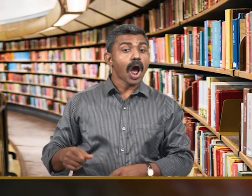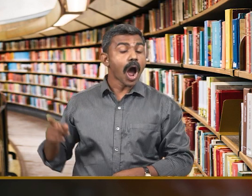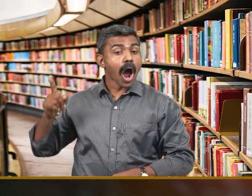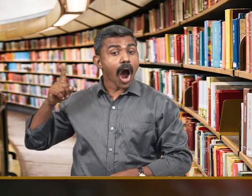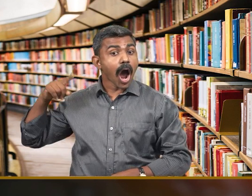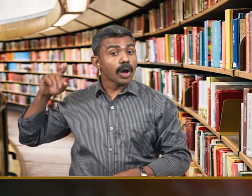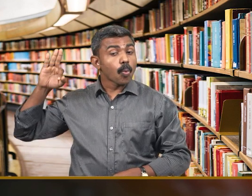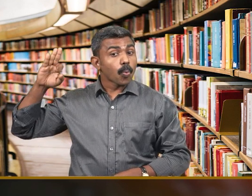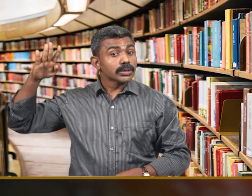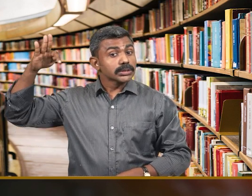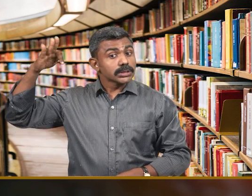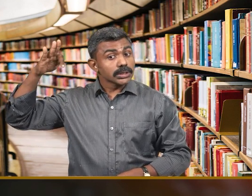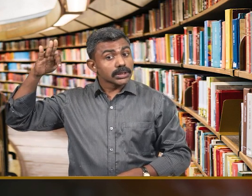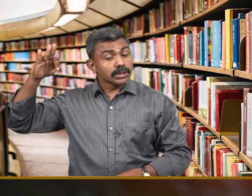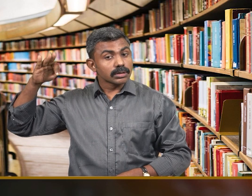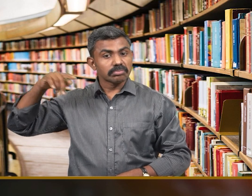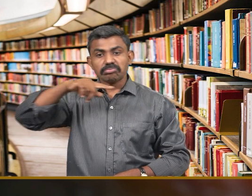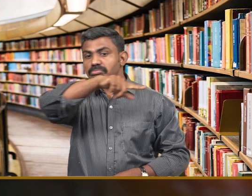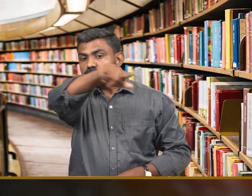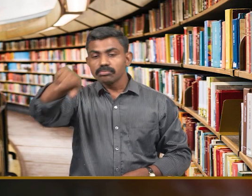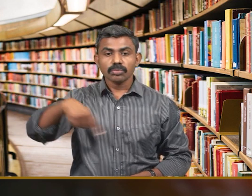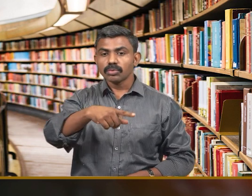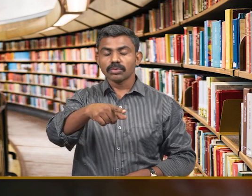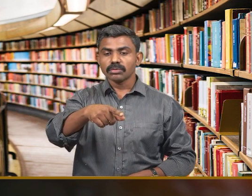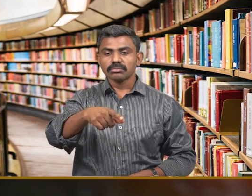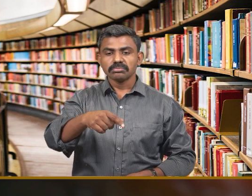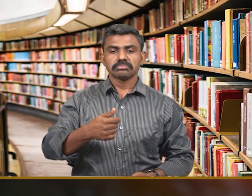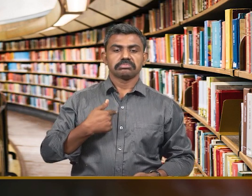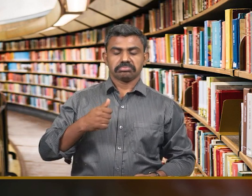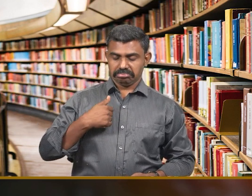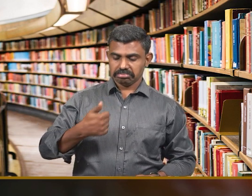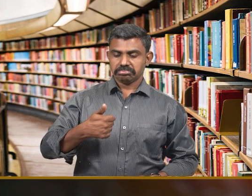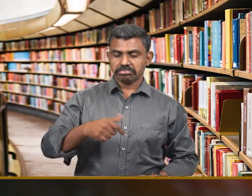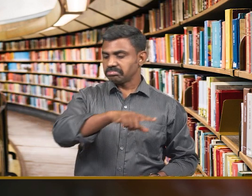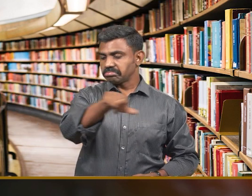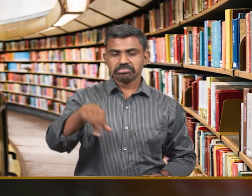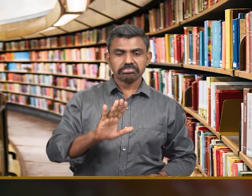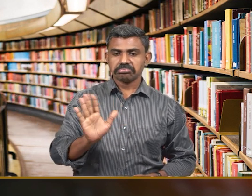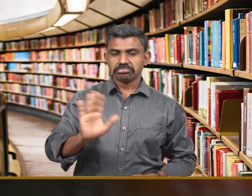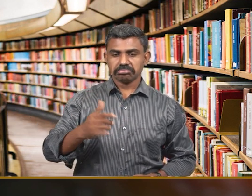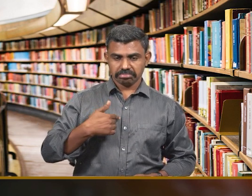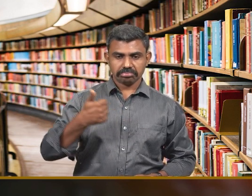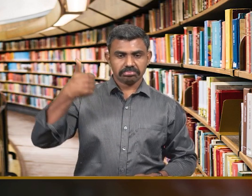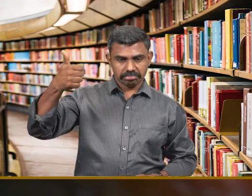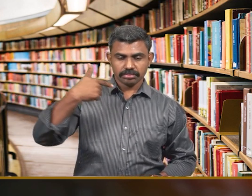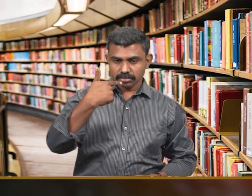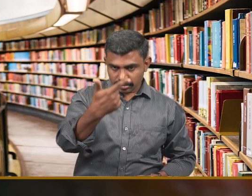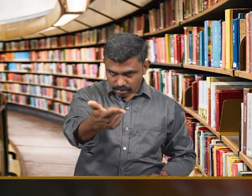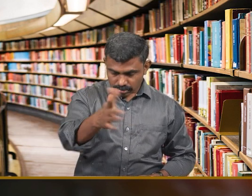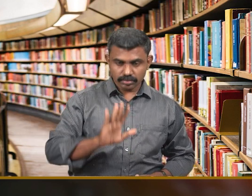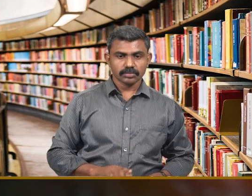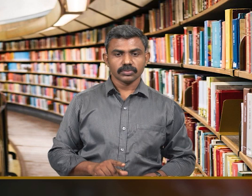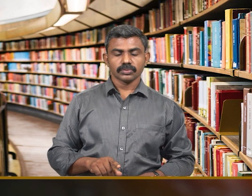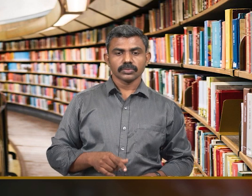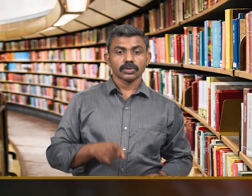1938 பாராளுமன்றம் வந்து ஒழிக்கப்பட்டது. பாராளுமன்றம் இந்த சட்டம் ஏற்ற வேலையே இல்லை, இவர் ஒரே ஆள் தான், என்ன சொல்லணுமோ செய்யணுமோ அவர் எல்லாமே இவர் தான், ஒரே நாடு